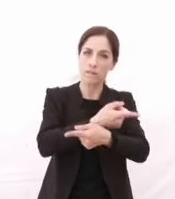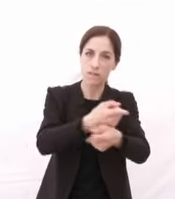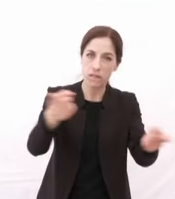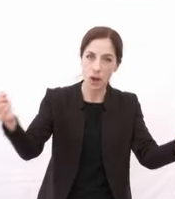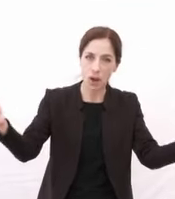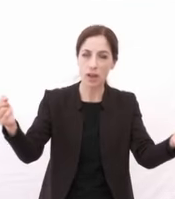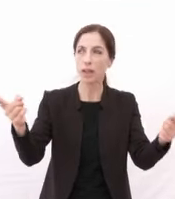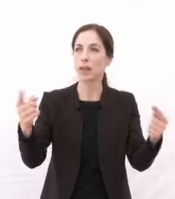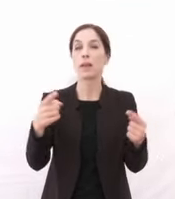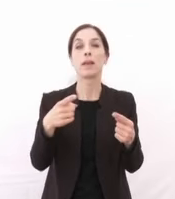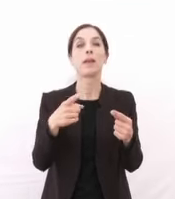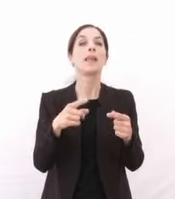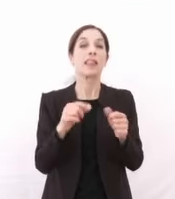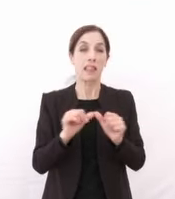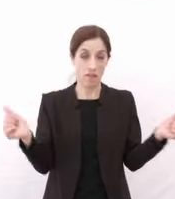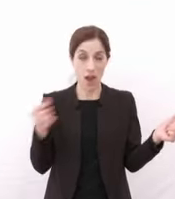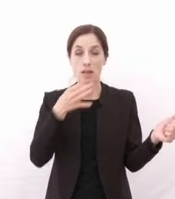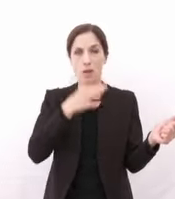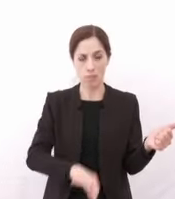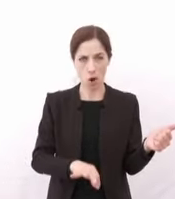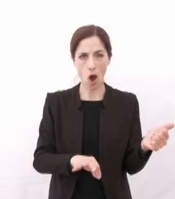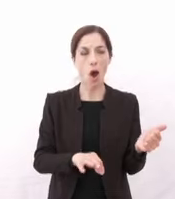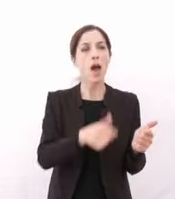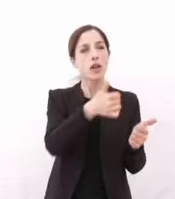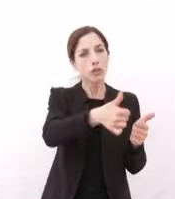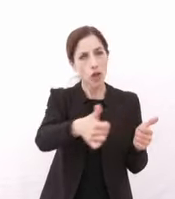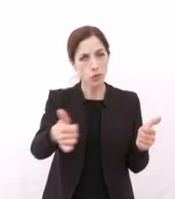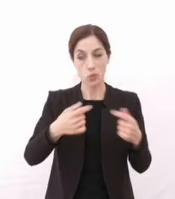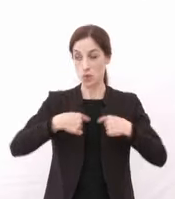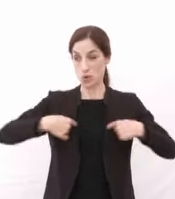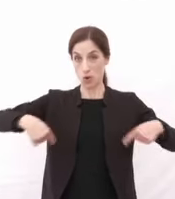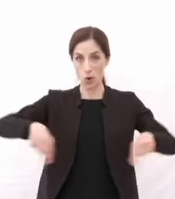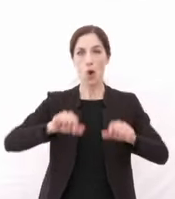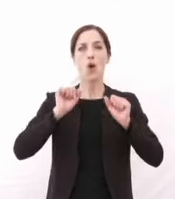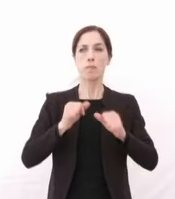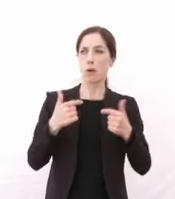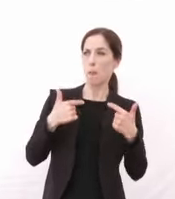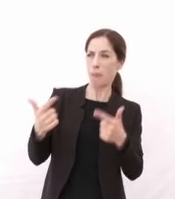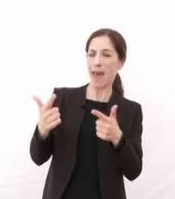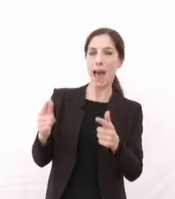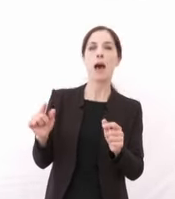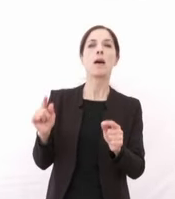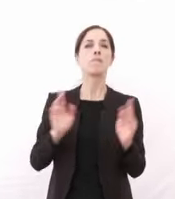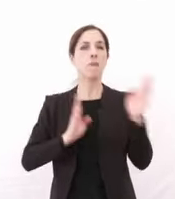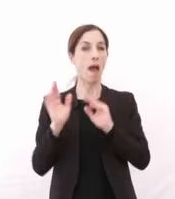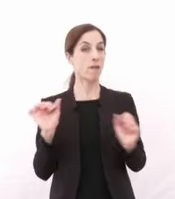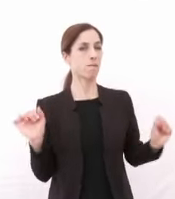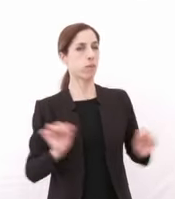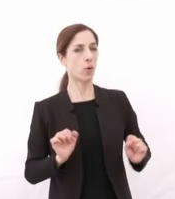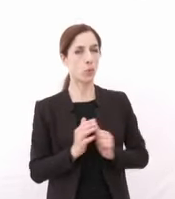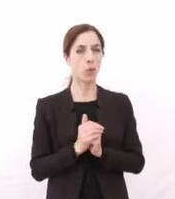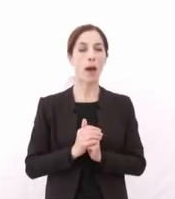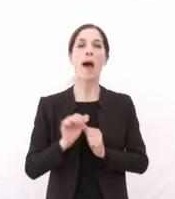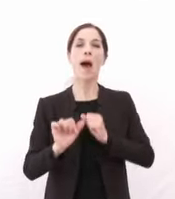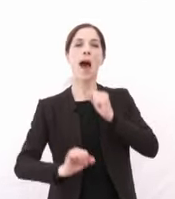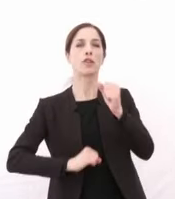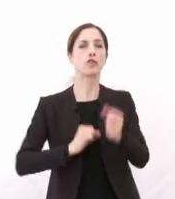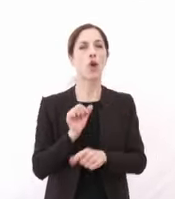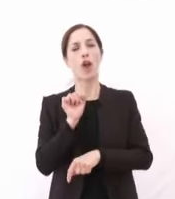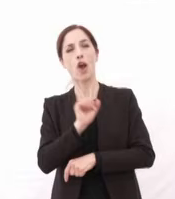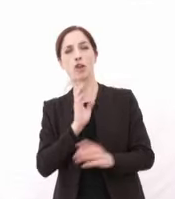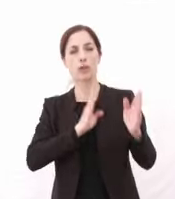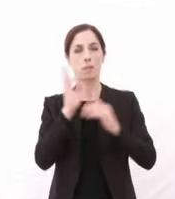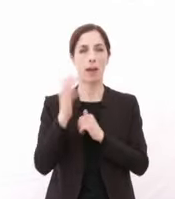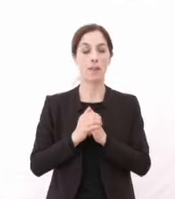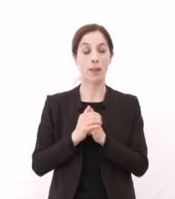alle mafie, ognuno di noi e di voi può fare la vera antimafia sociale. Perché, come diceva Luigi, per gli